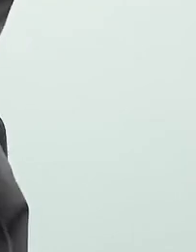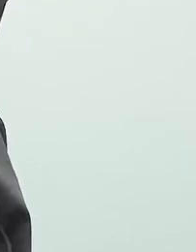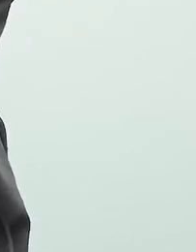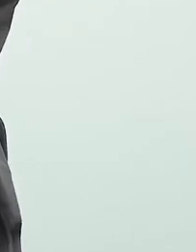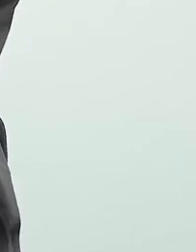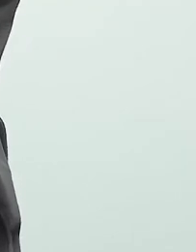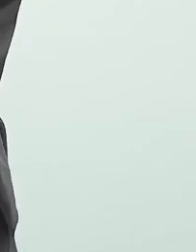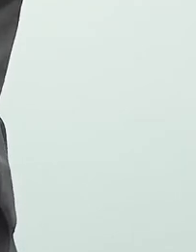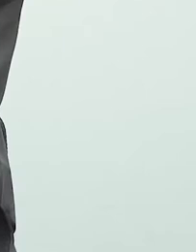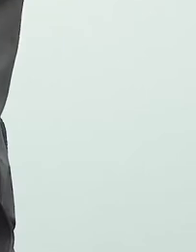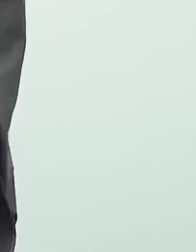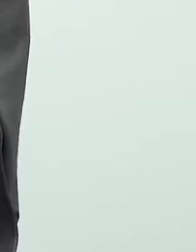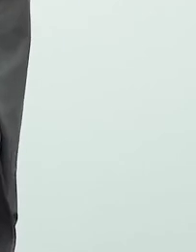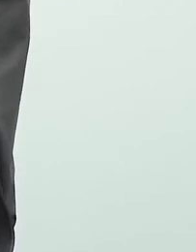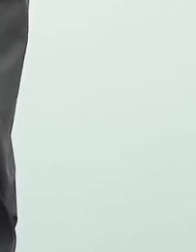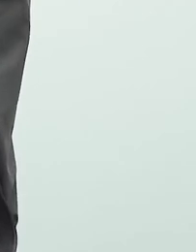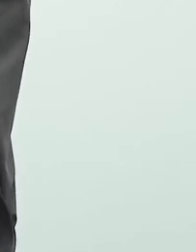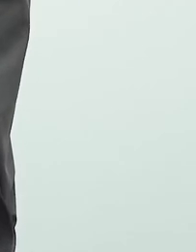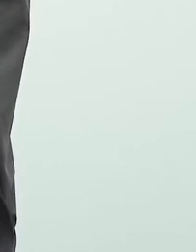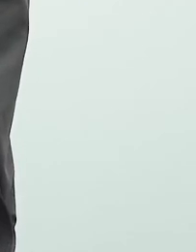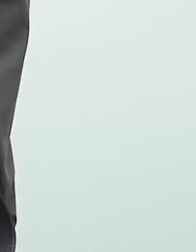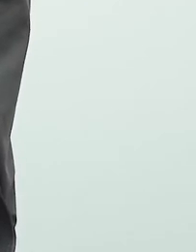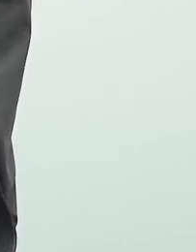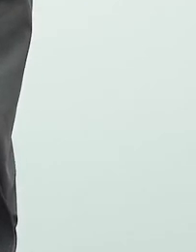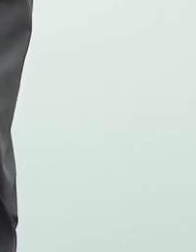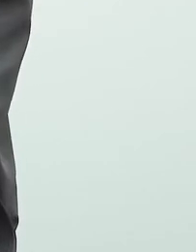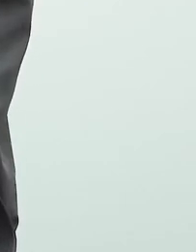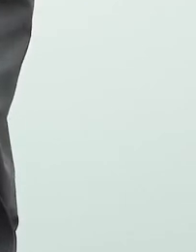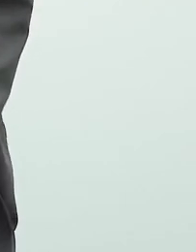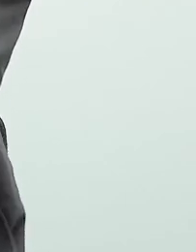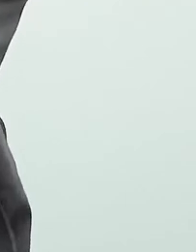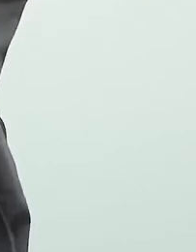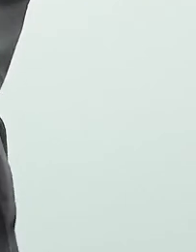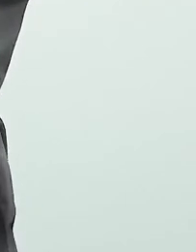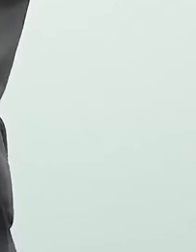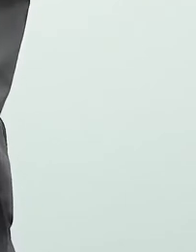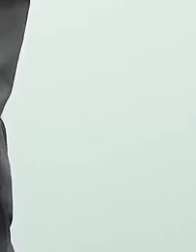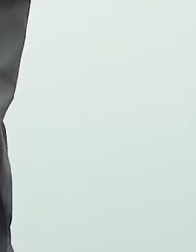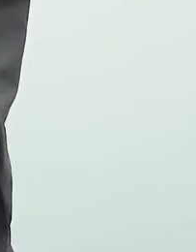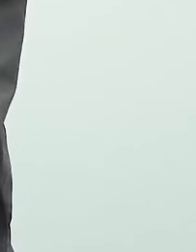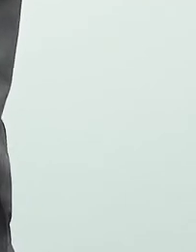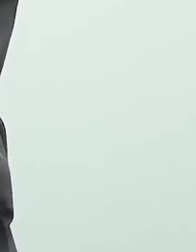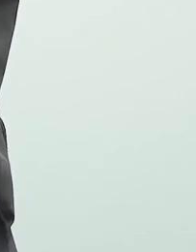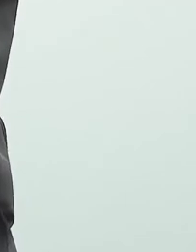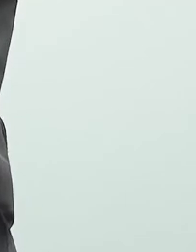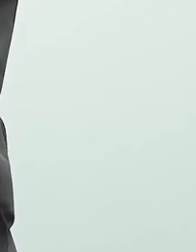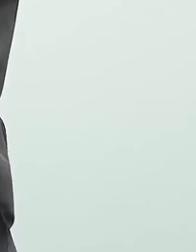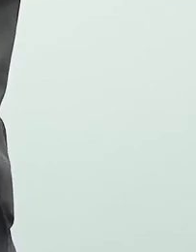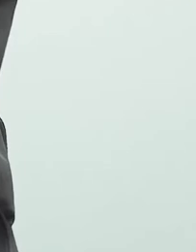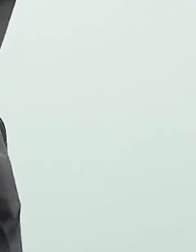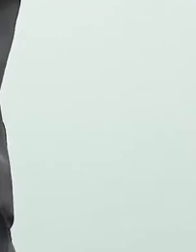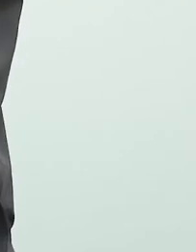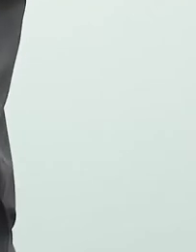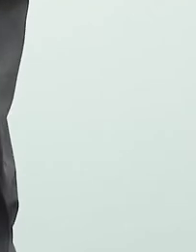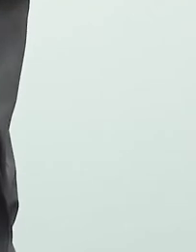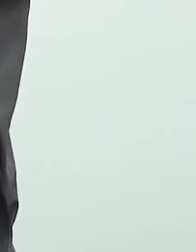90% 는 어 90% 는 저희가 계속 제가 제안을 하면 해 주식인 하는데 사실은 나무 10%